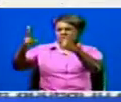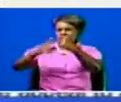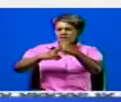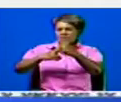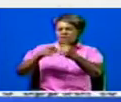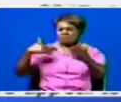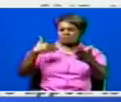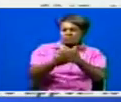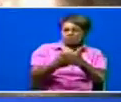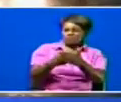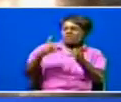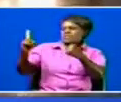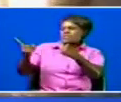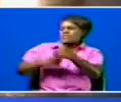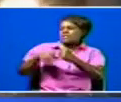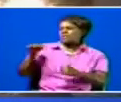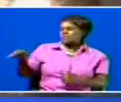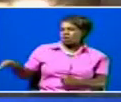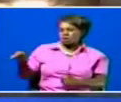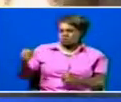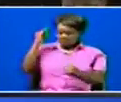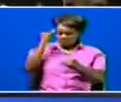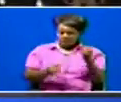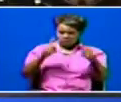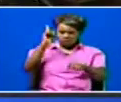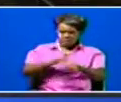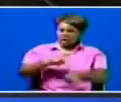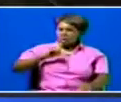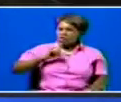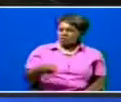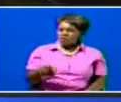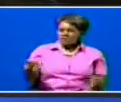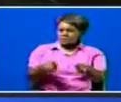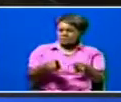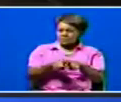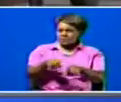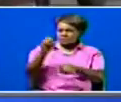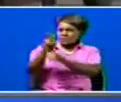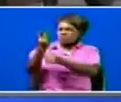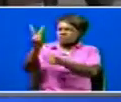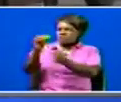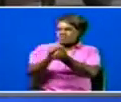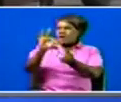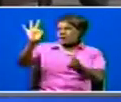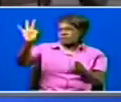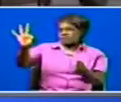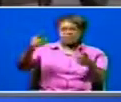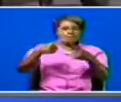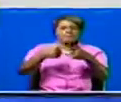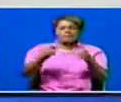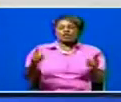saa 12 asubuhi. Mara ya mwisho walitoa agizo kama hilo ilikuwa Disemba 2013,